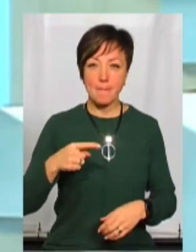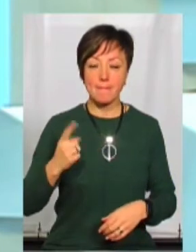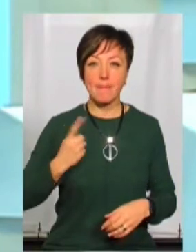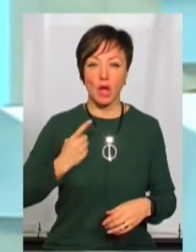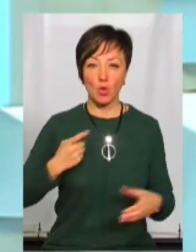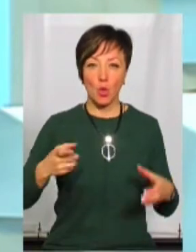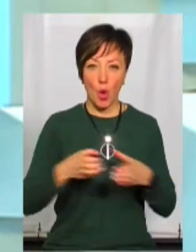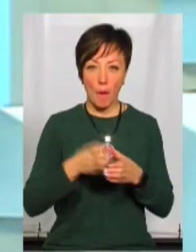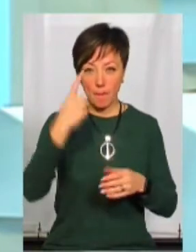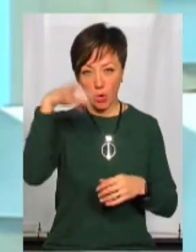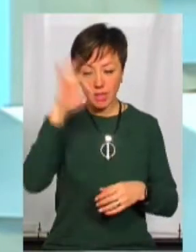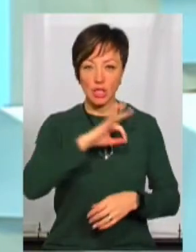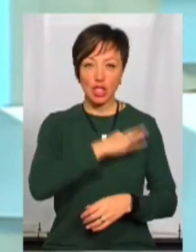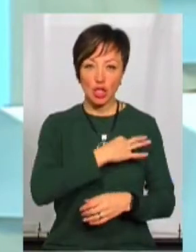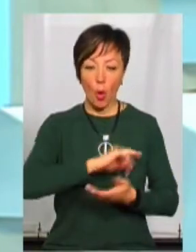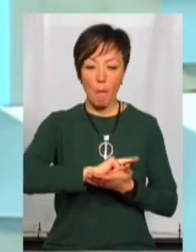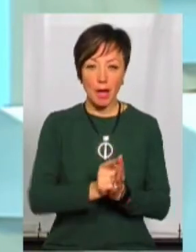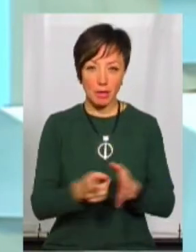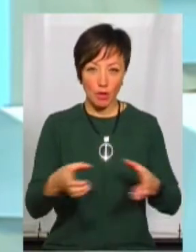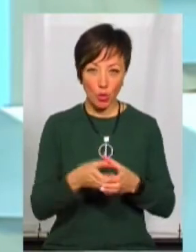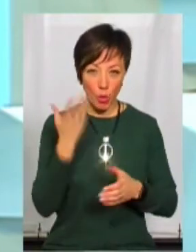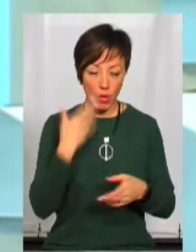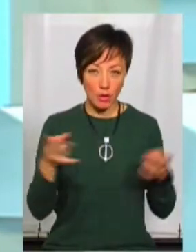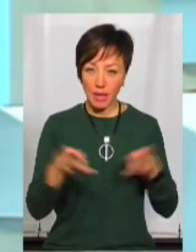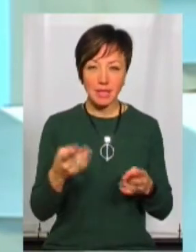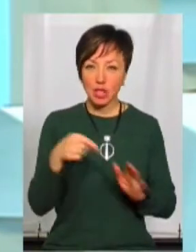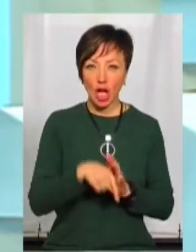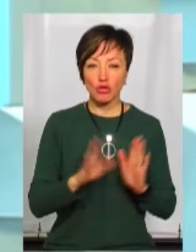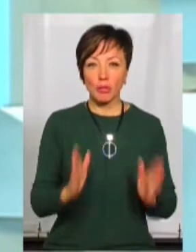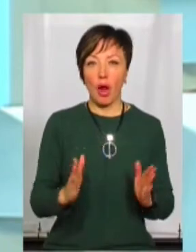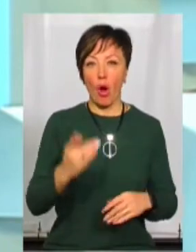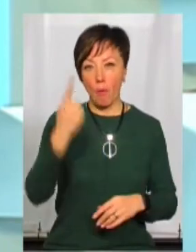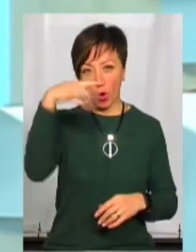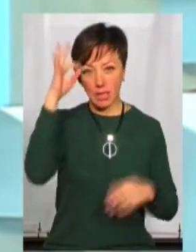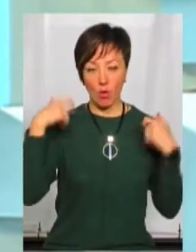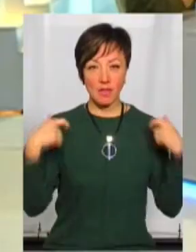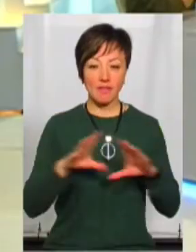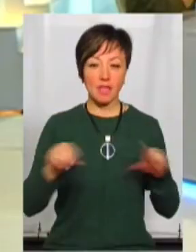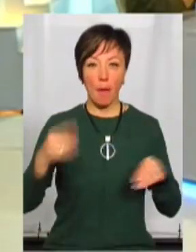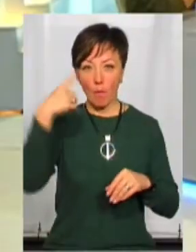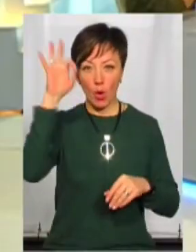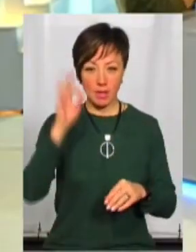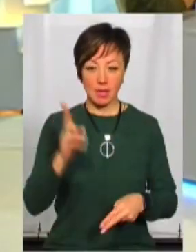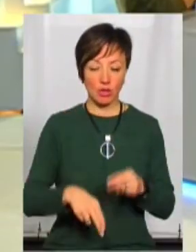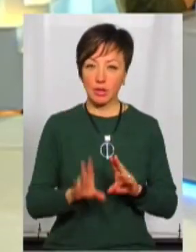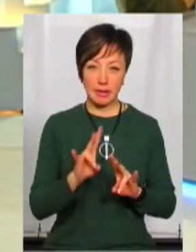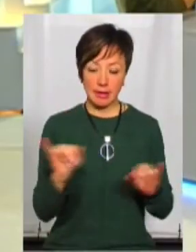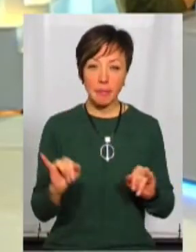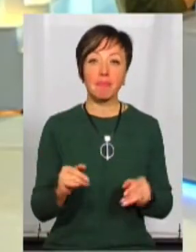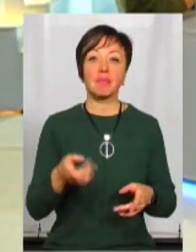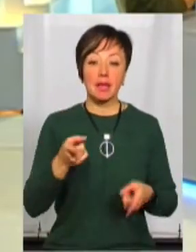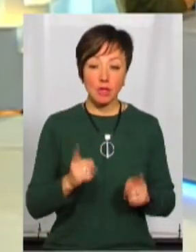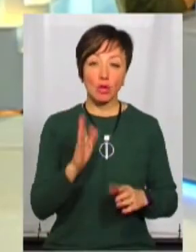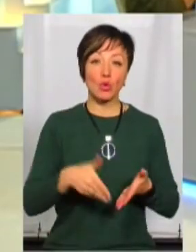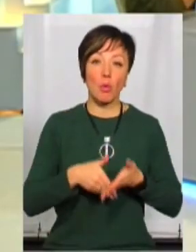і слідчо-оперативні групи за необхідності. Тобто це не значить, що от поліцейський офіцер громади, значить все, поліція на цьому закінчується. Звичайно,